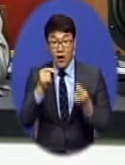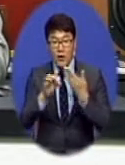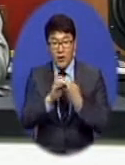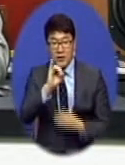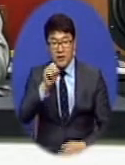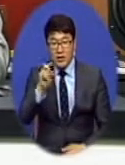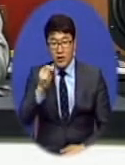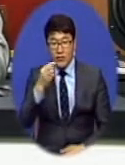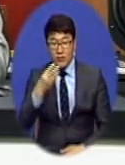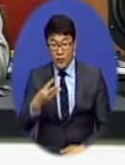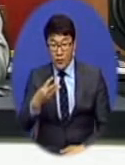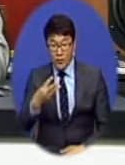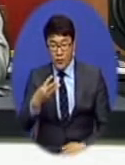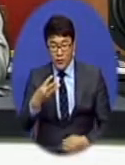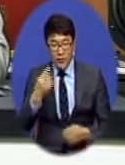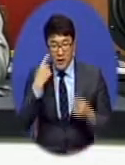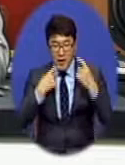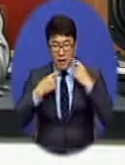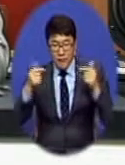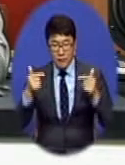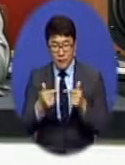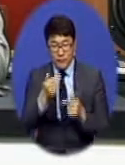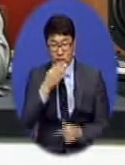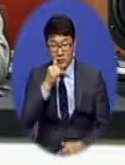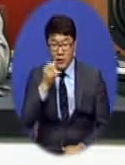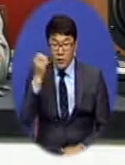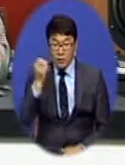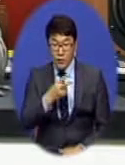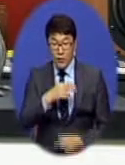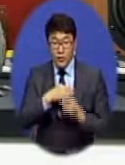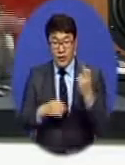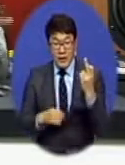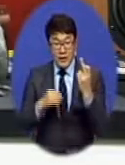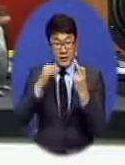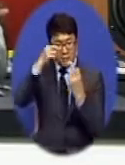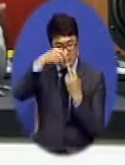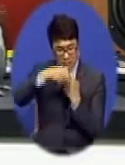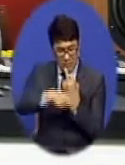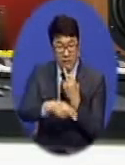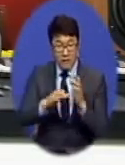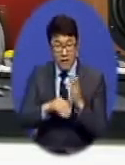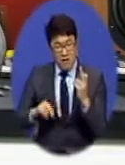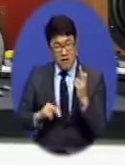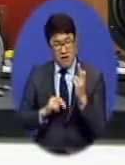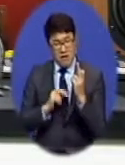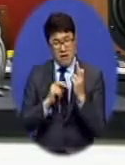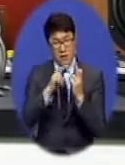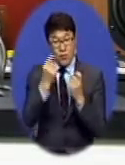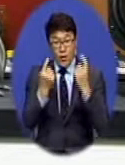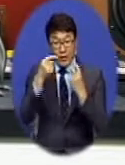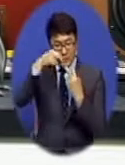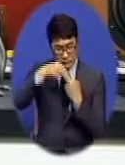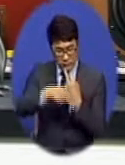연골하고 인대의 손상을 줄일 수 있다고 하네요. 그리고 또 산을 내려올 때 네. 올라가는 것보다도 내려오는 게 더